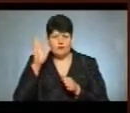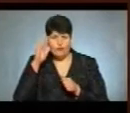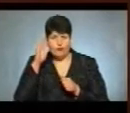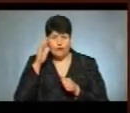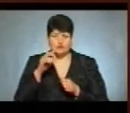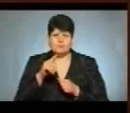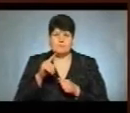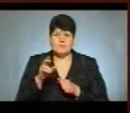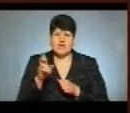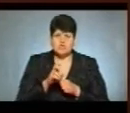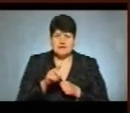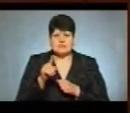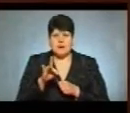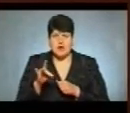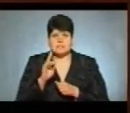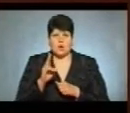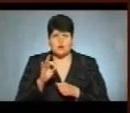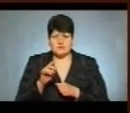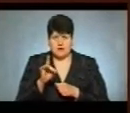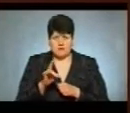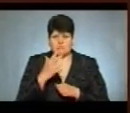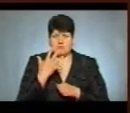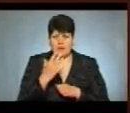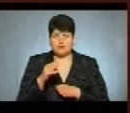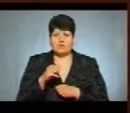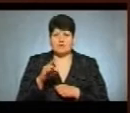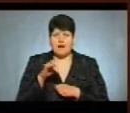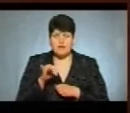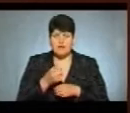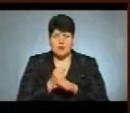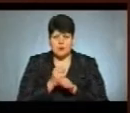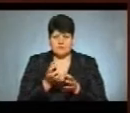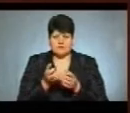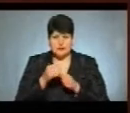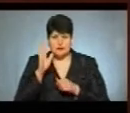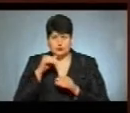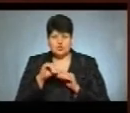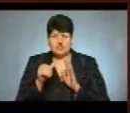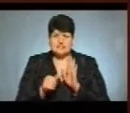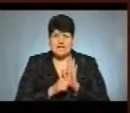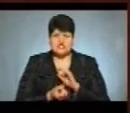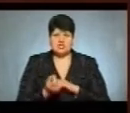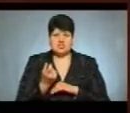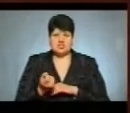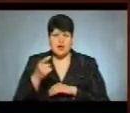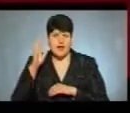Бережанського, Збаразького та Козівського районів. 5 травня лаборанти відібрали воду з 16 джерел.